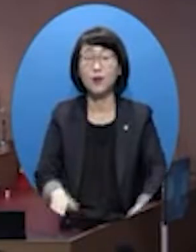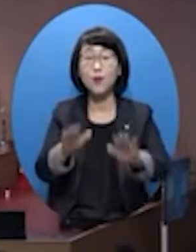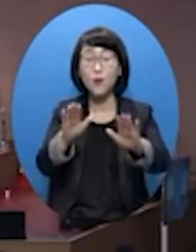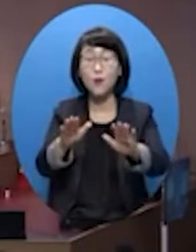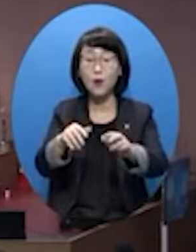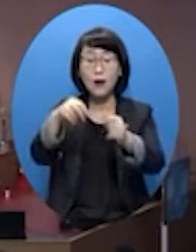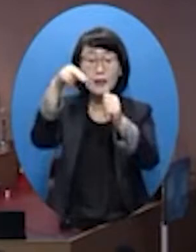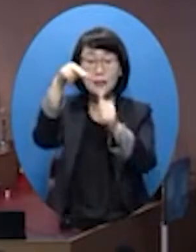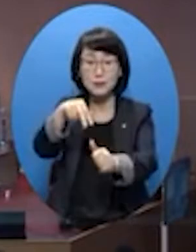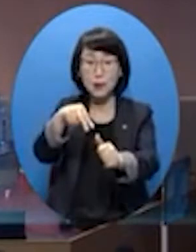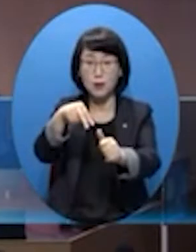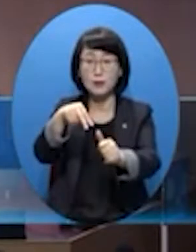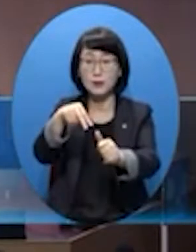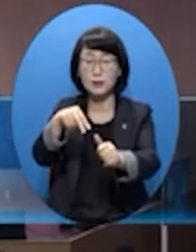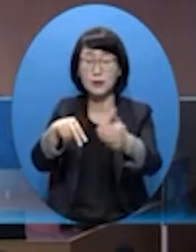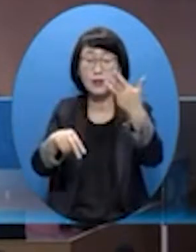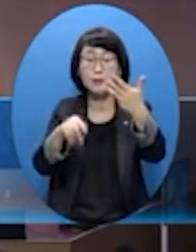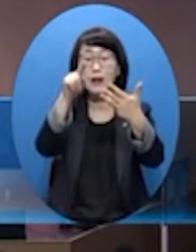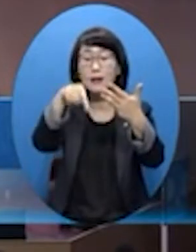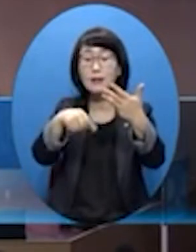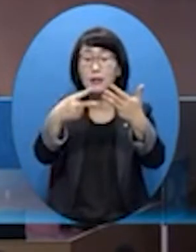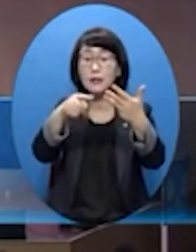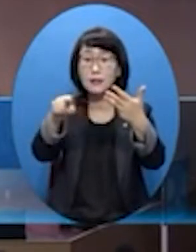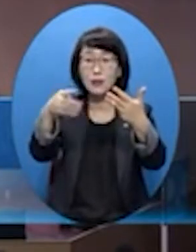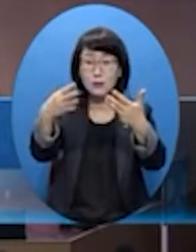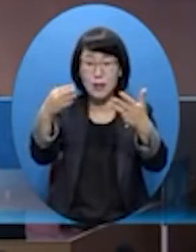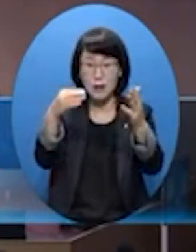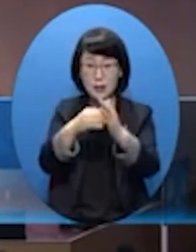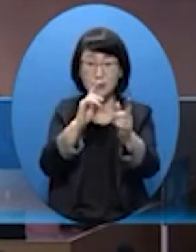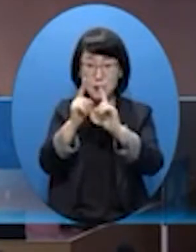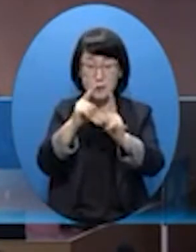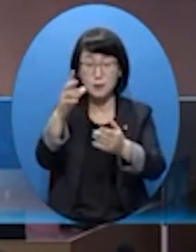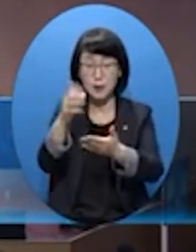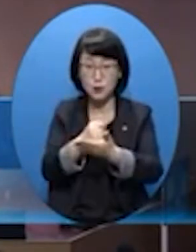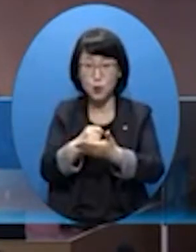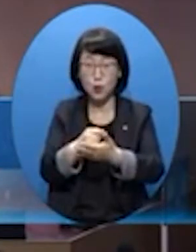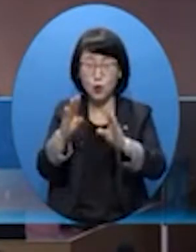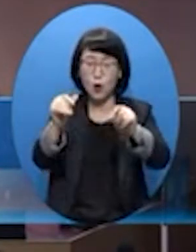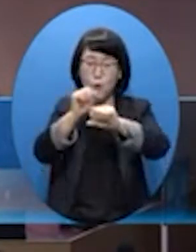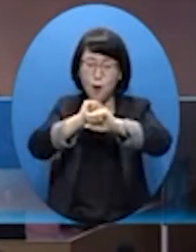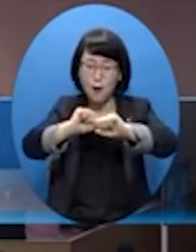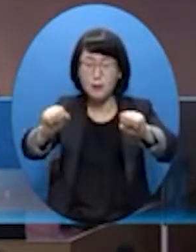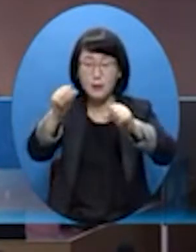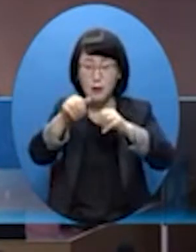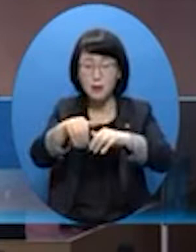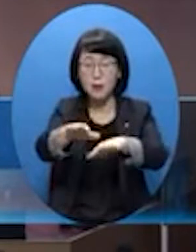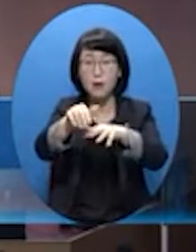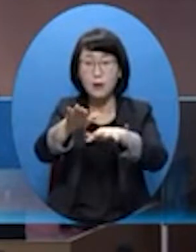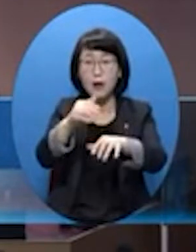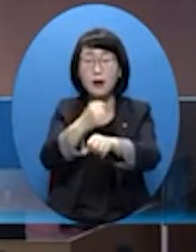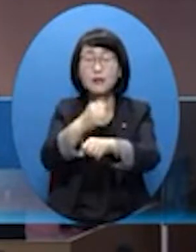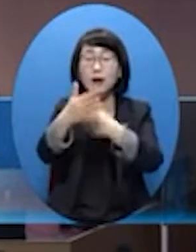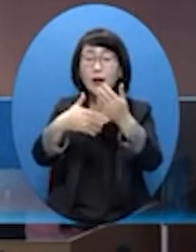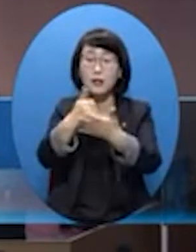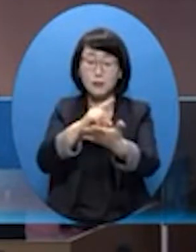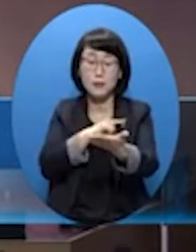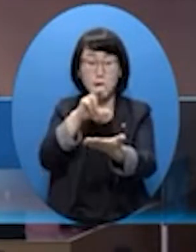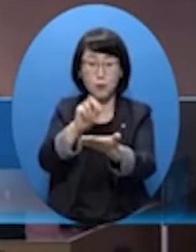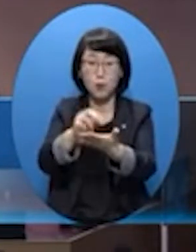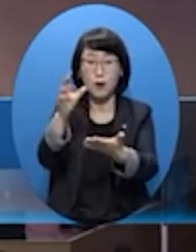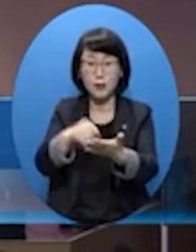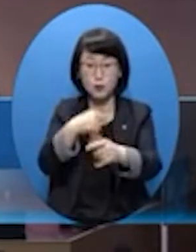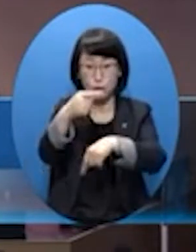10명이 발장이 절로 4절 말씀을 가지고 광야 낄 걷게 하신 하나님 80 제목으로